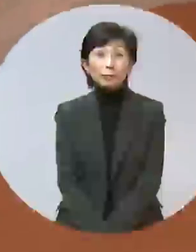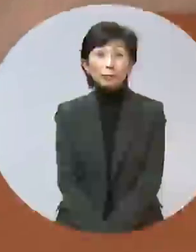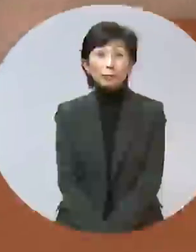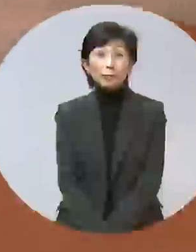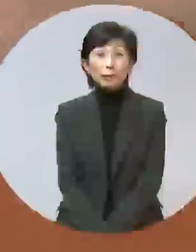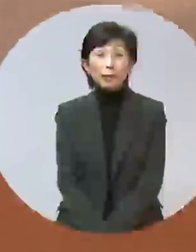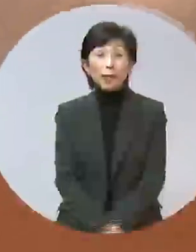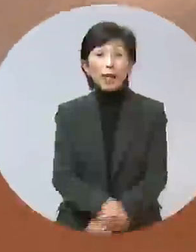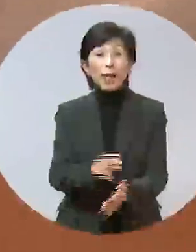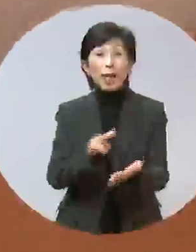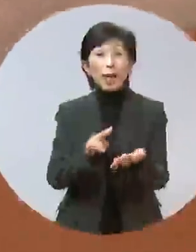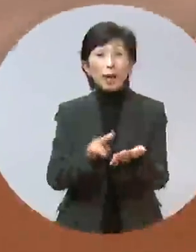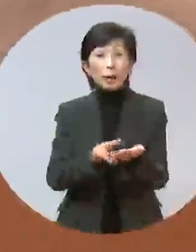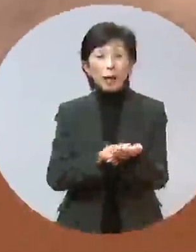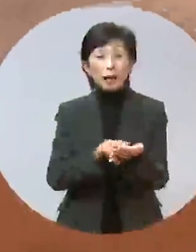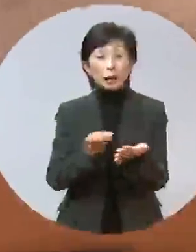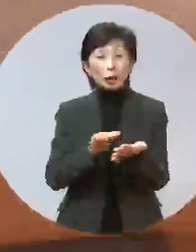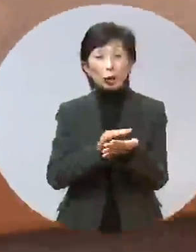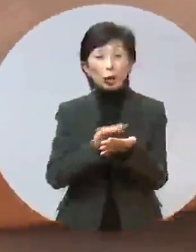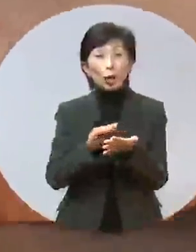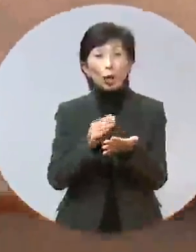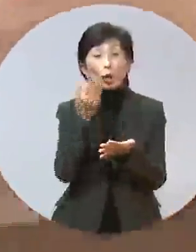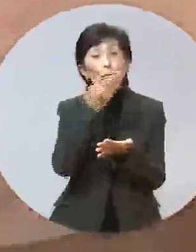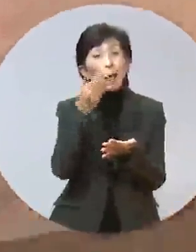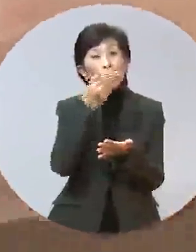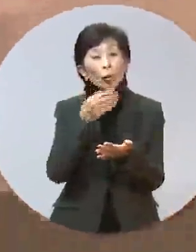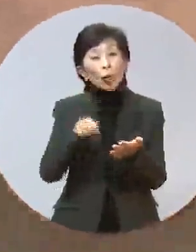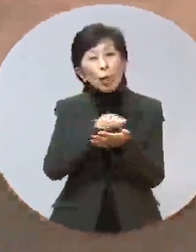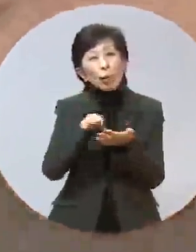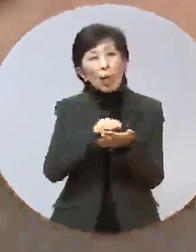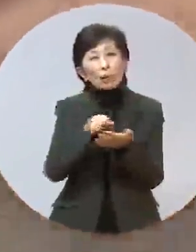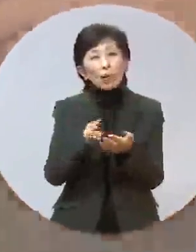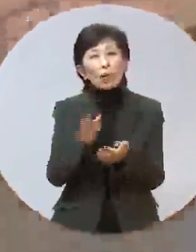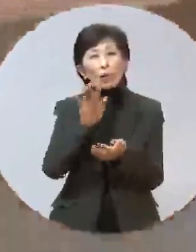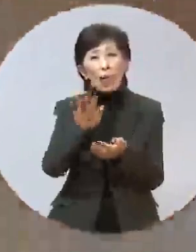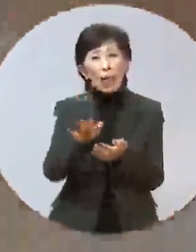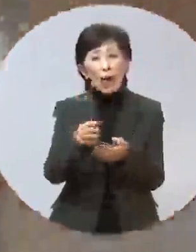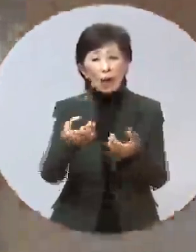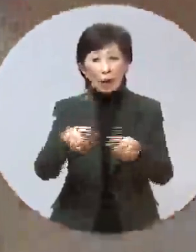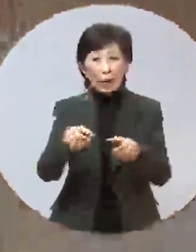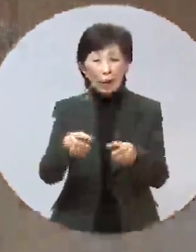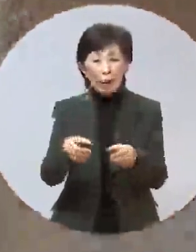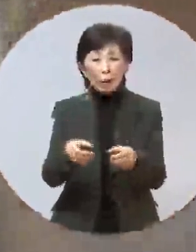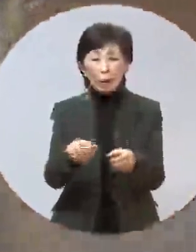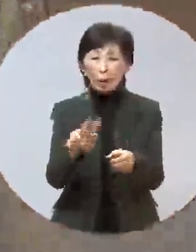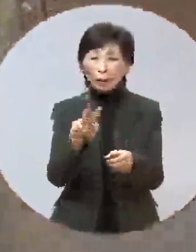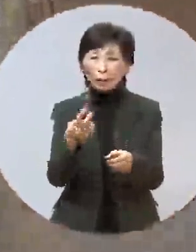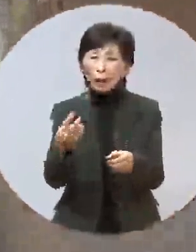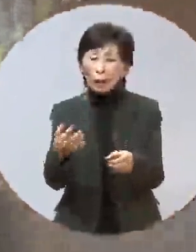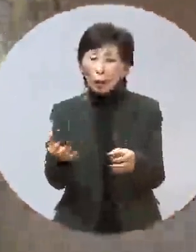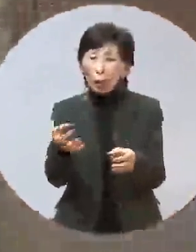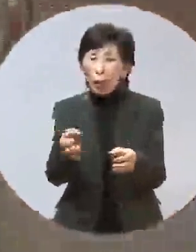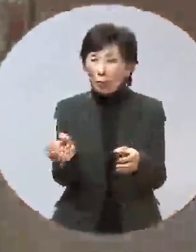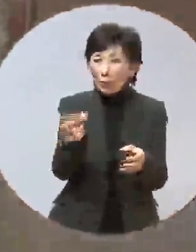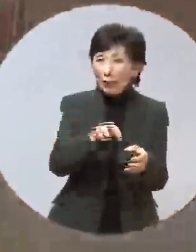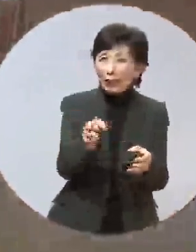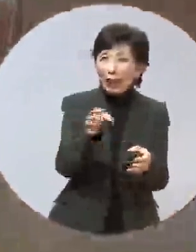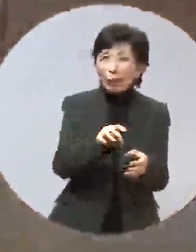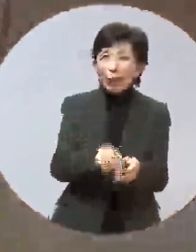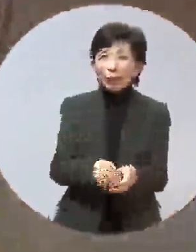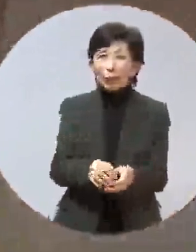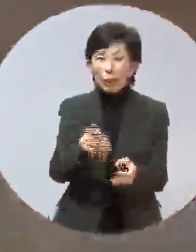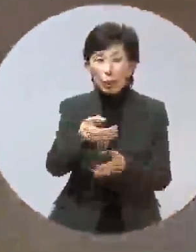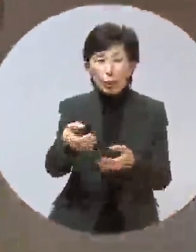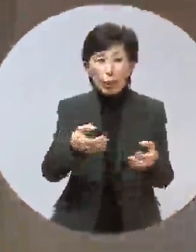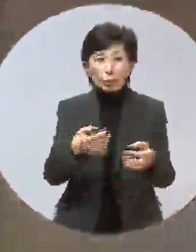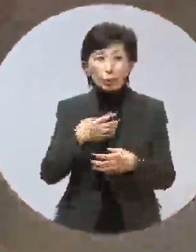バターと砂糖が混ざったら卵を入れていきます。 これは数回に分けて入れる感じでいいですか？ 分離して